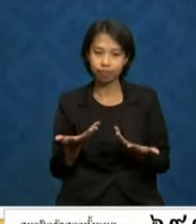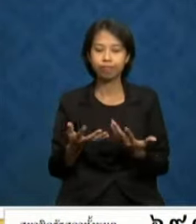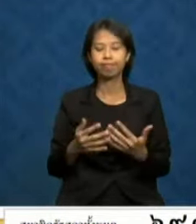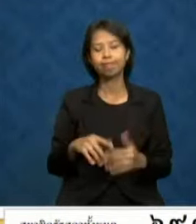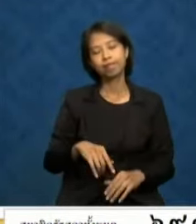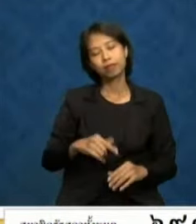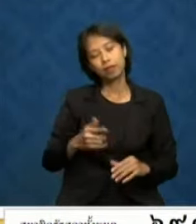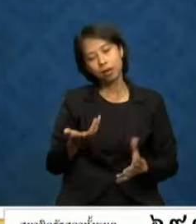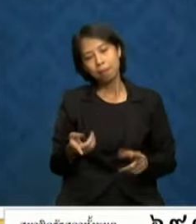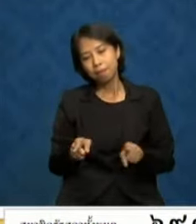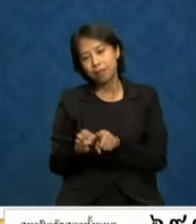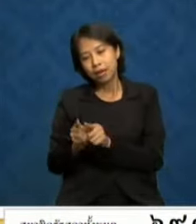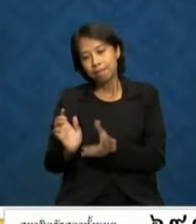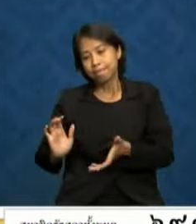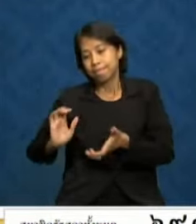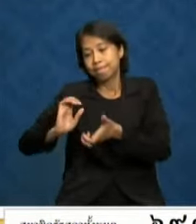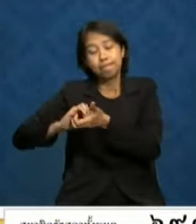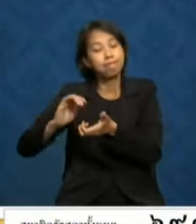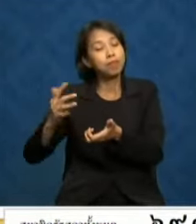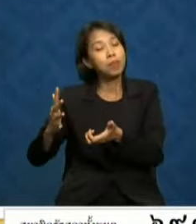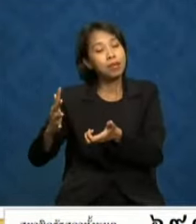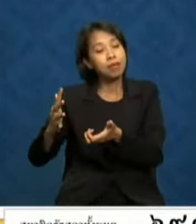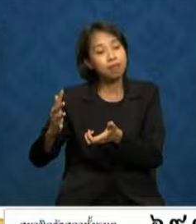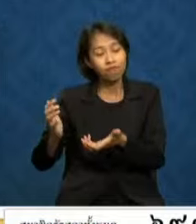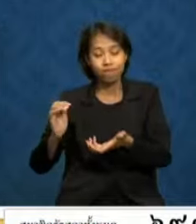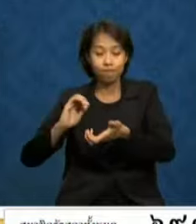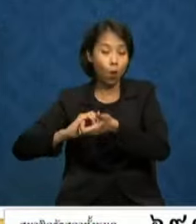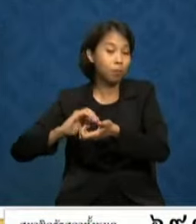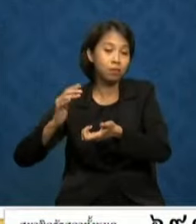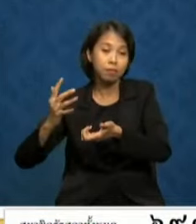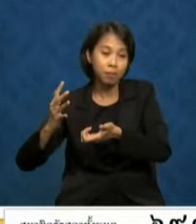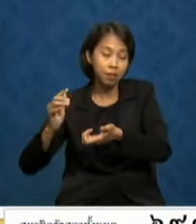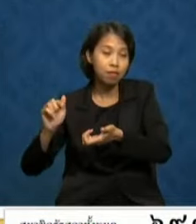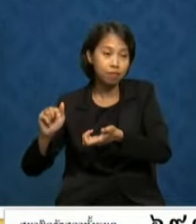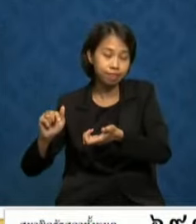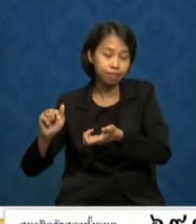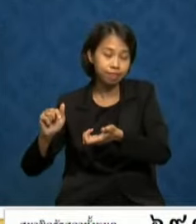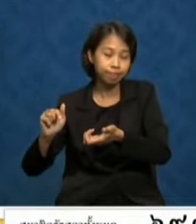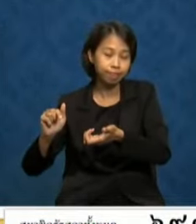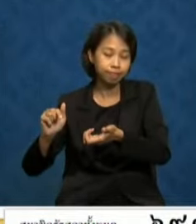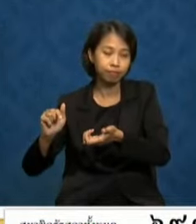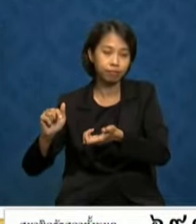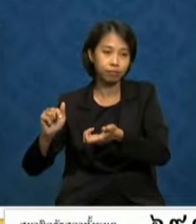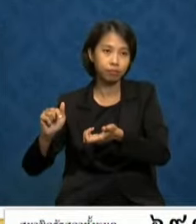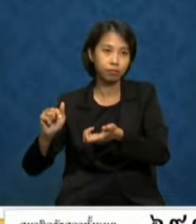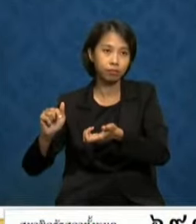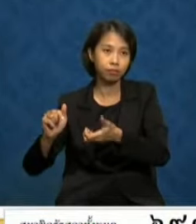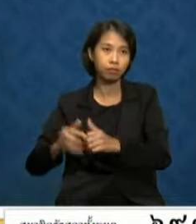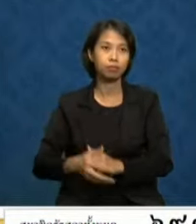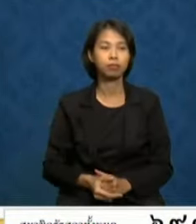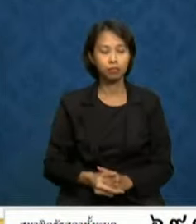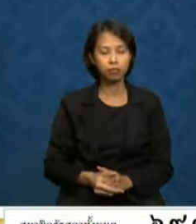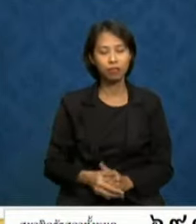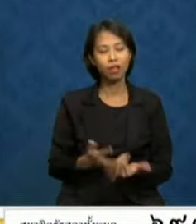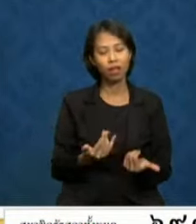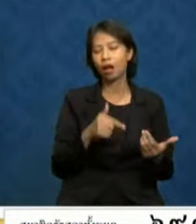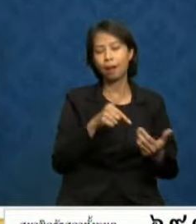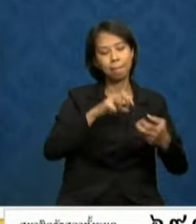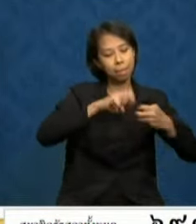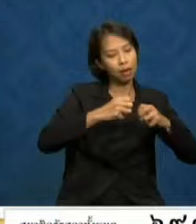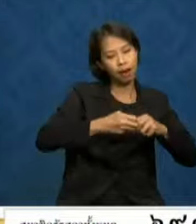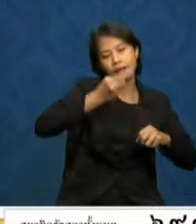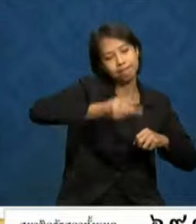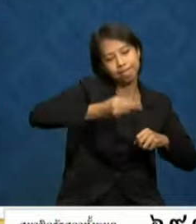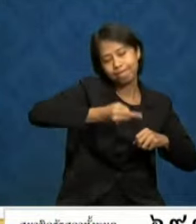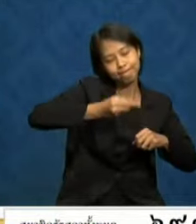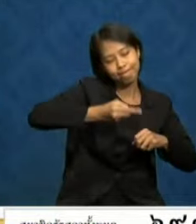ก็เอาประโยชน์จากการที่ร่วมมือกับ EU เนี่ยเราก็จะเผชิญกับปัญหานี้อย่